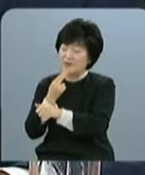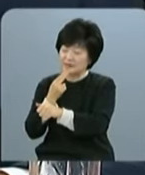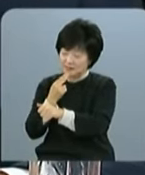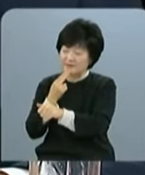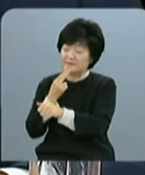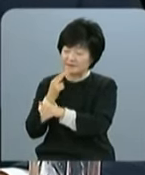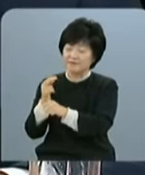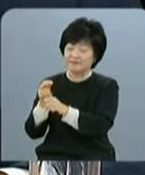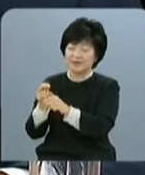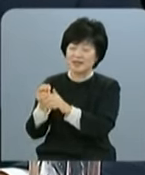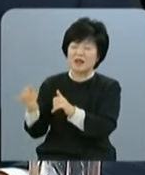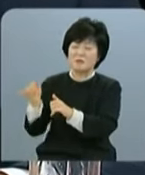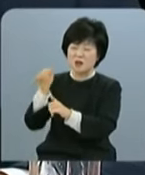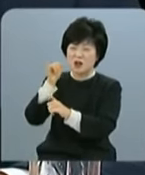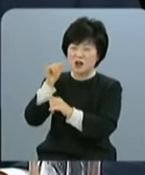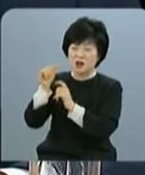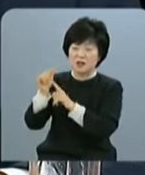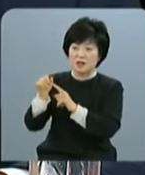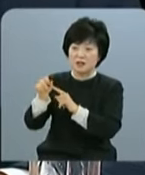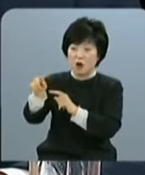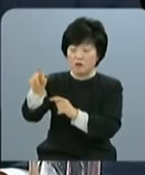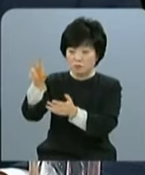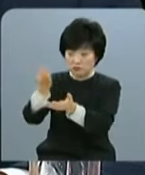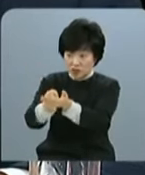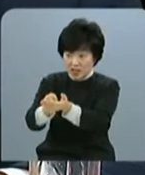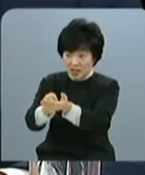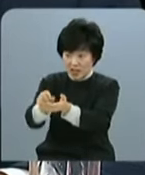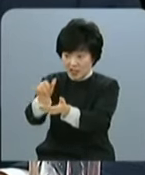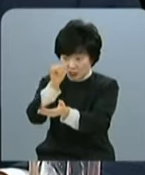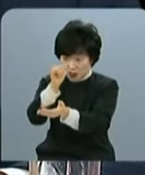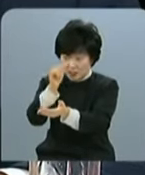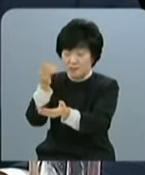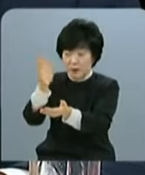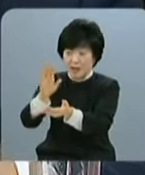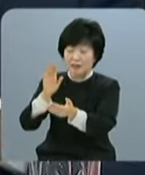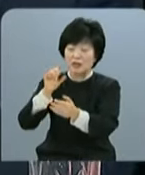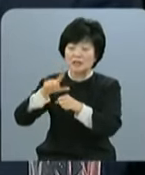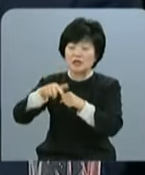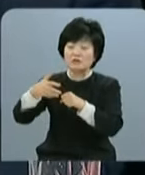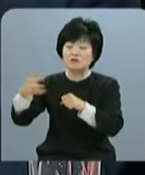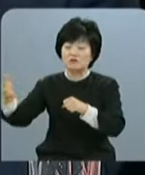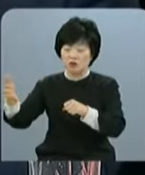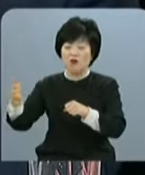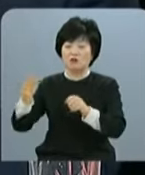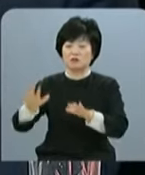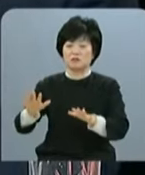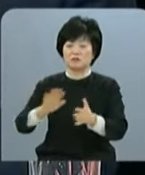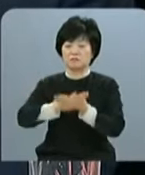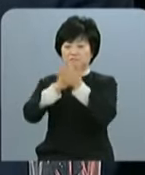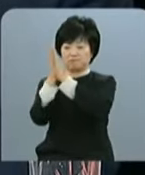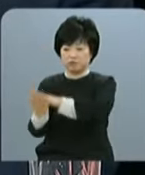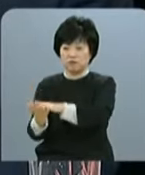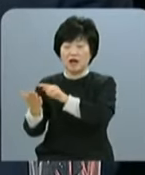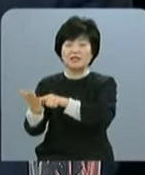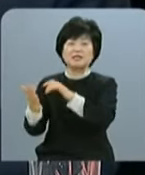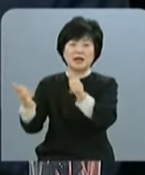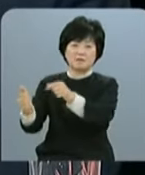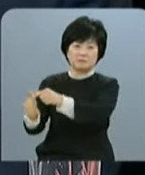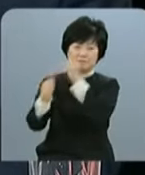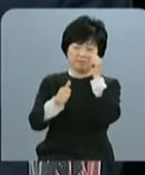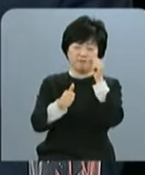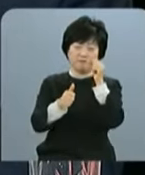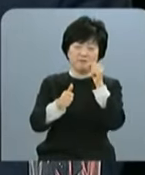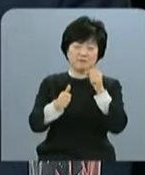사람도 새롭게 태어나면 새 사람입니다. 오히려 저는 실력이 중요하고요. 결과로서 국민의 삶을 개선시킬